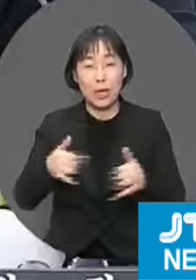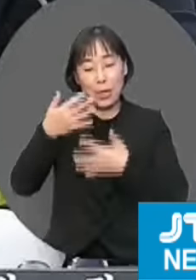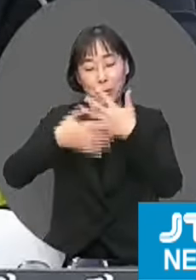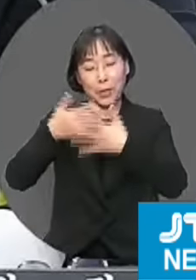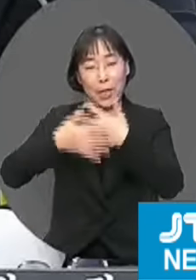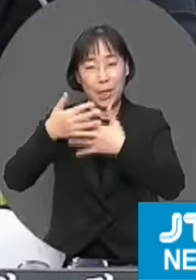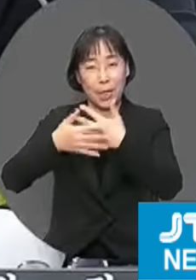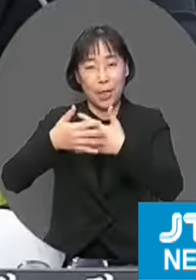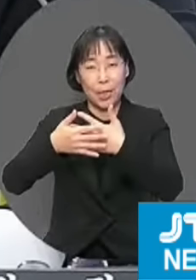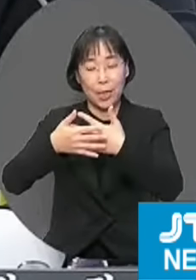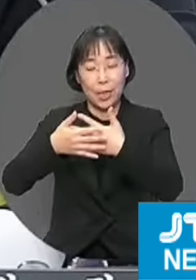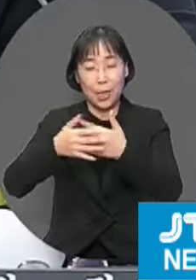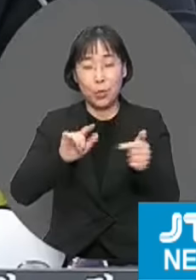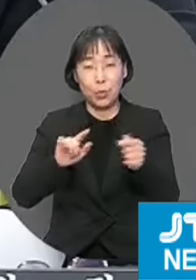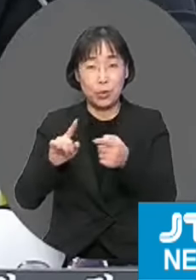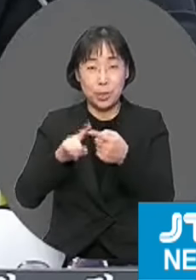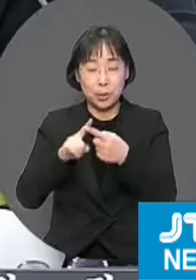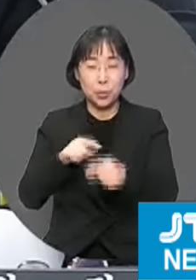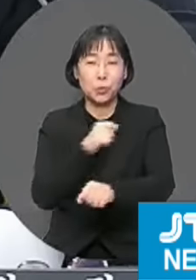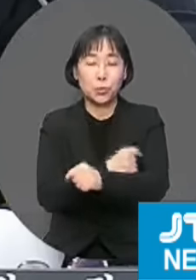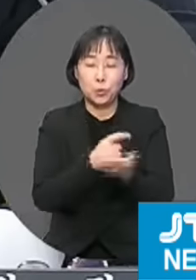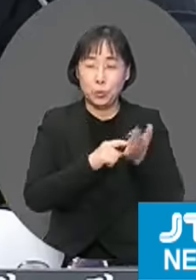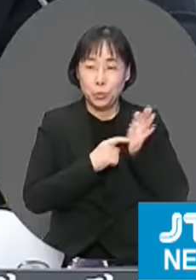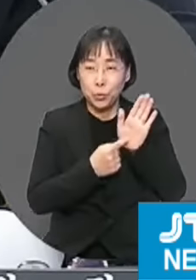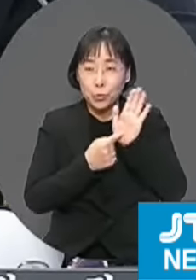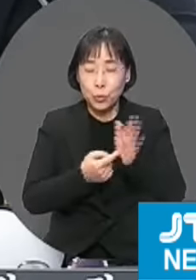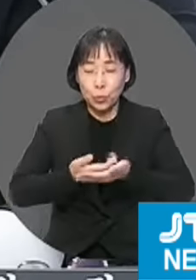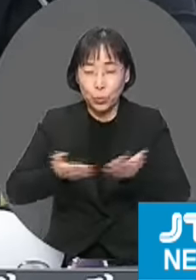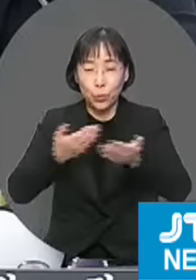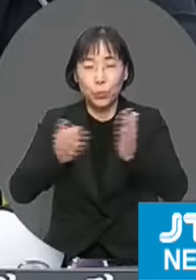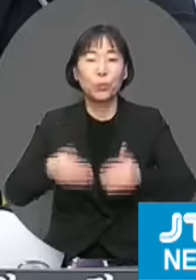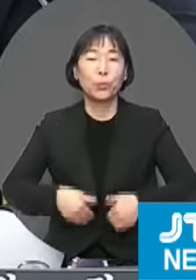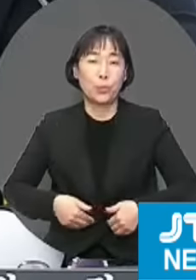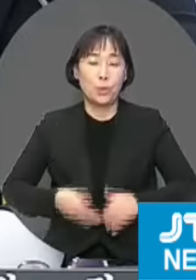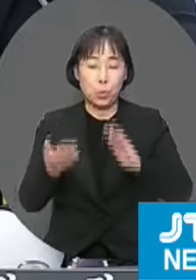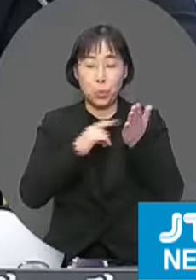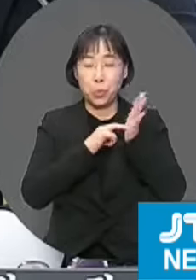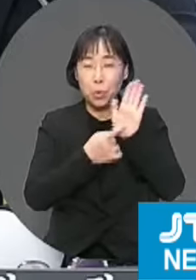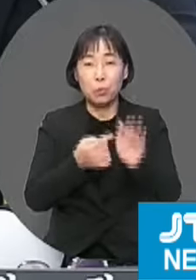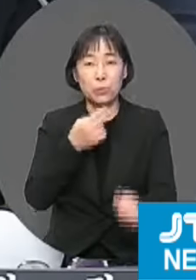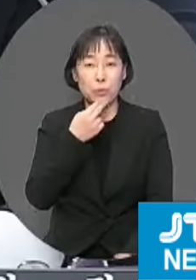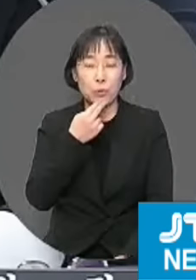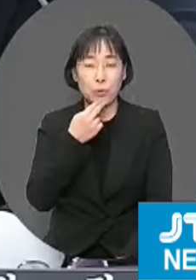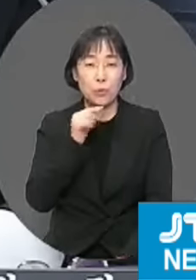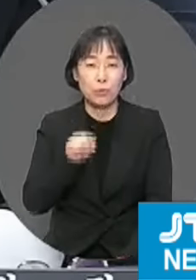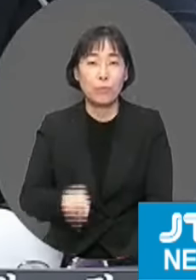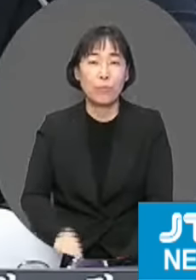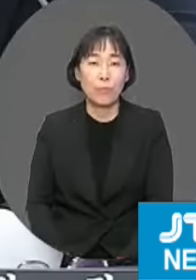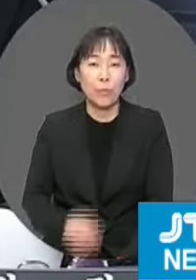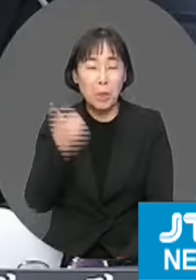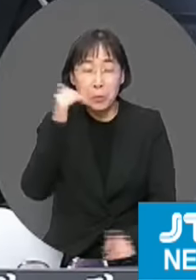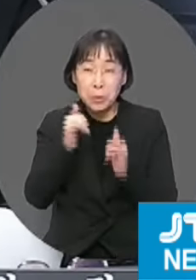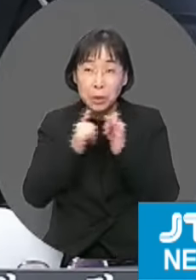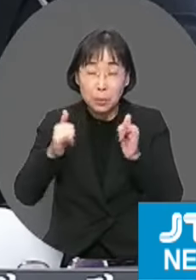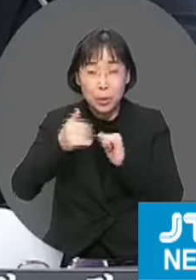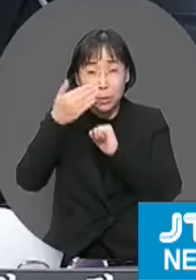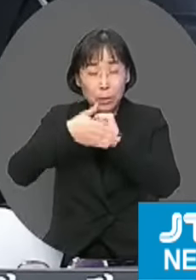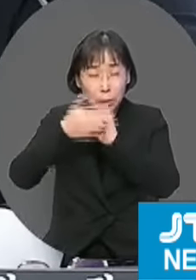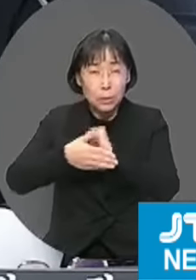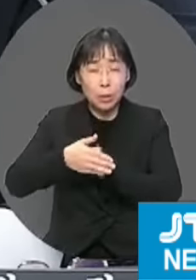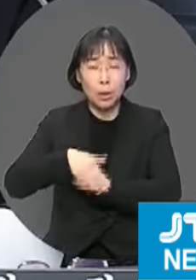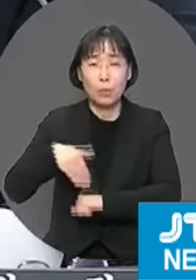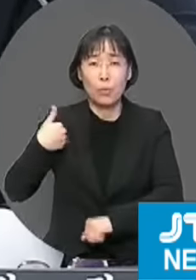영상물로 이런 기여를 해야 되는 겁니다. 그런데 영상물을 공개하지 않고 지금 누가 찍었을지 모를 저런 고양이 사진 지금